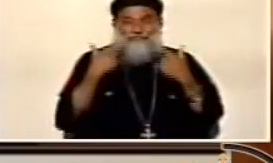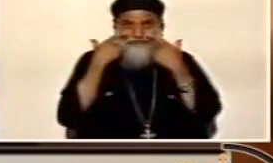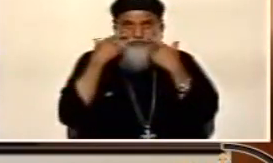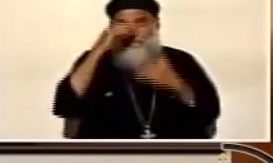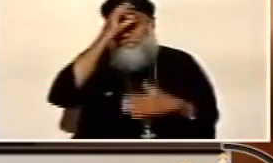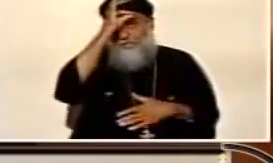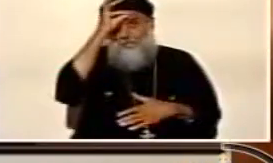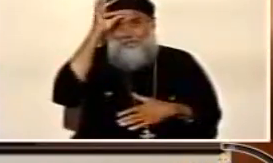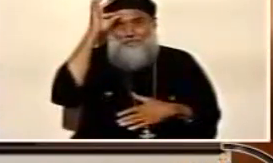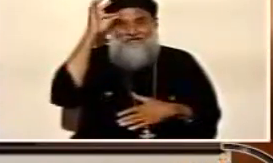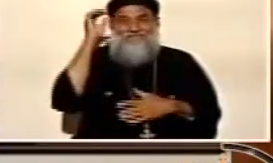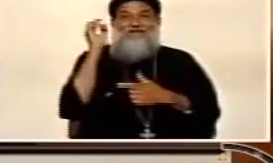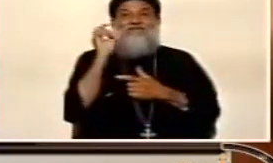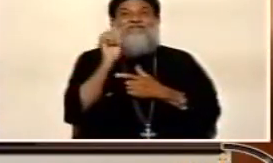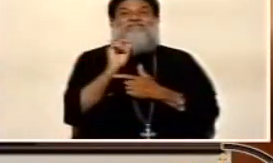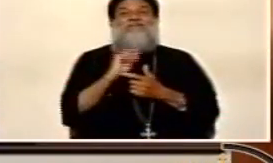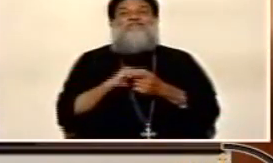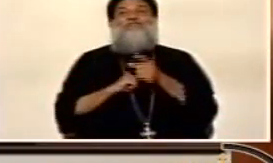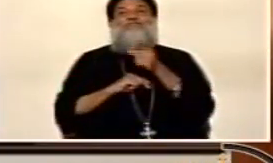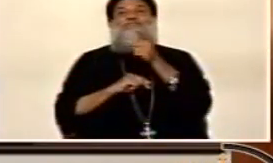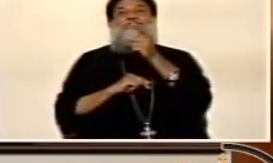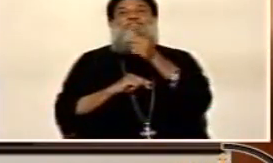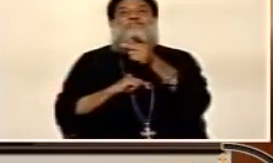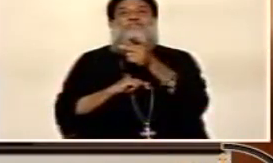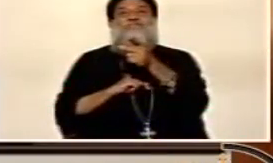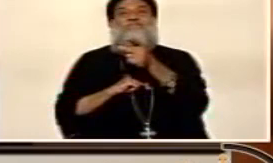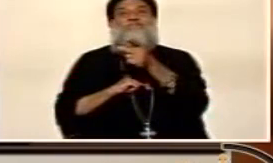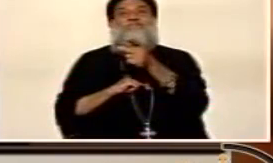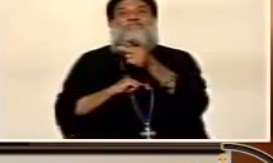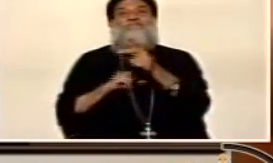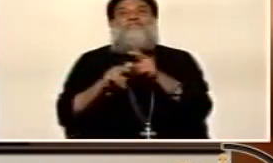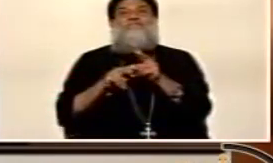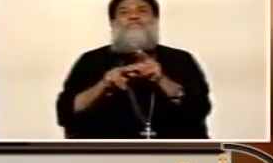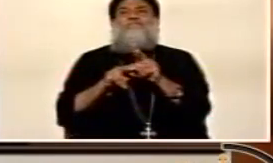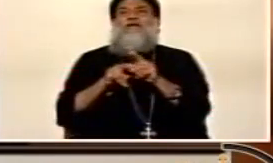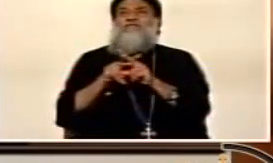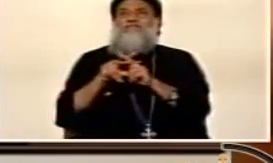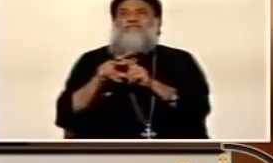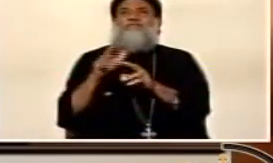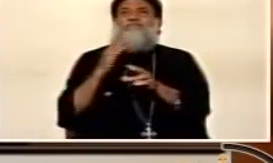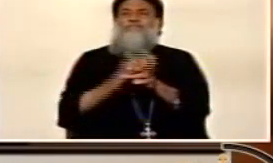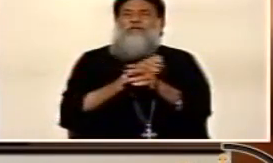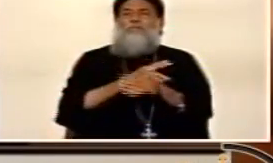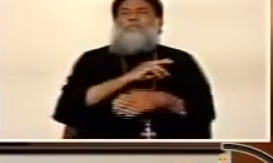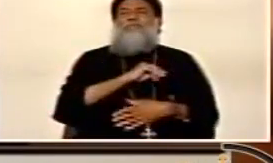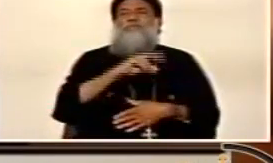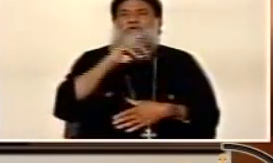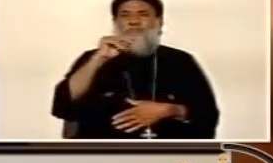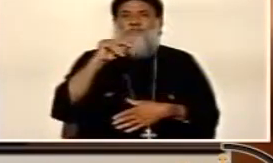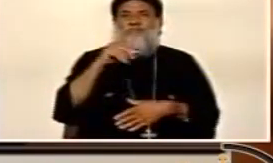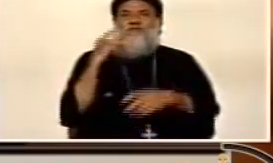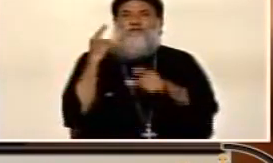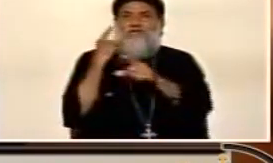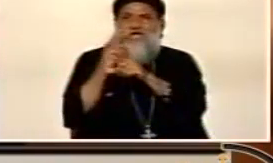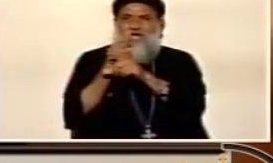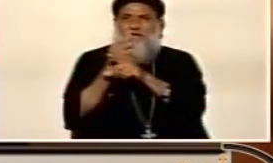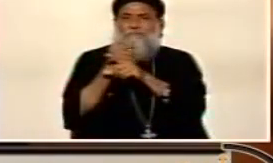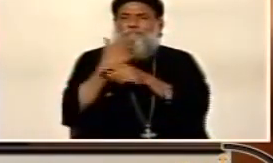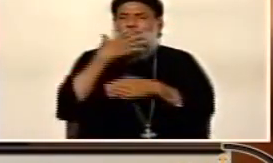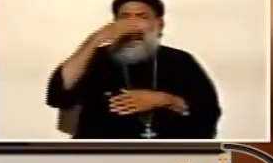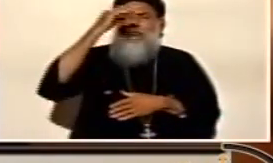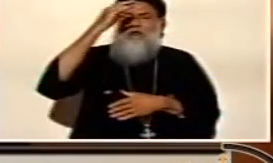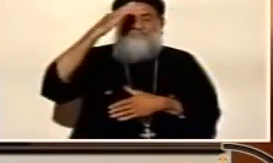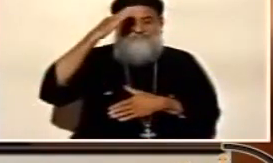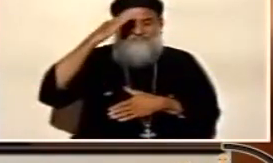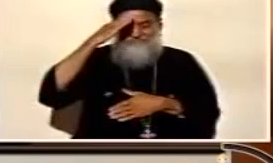بنتمثل بالسيد المسيح حينما عاش في مجتمع، قابل الإساءة